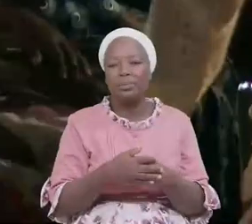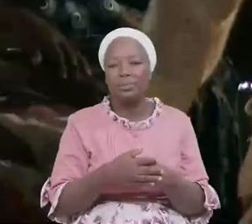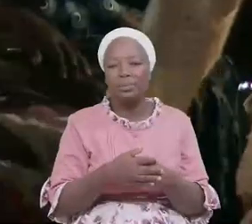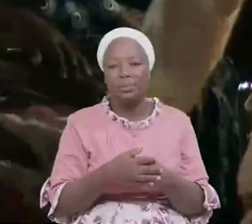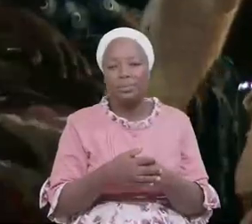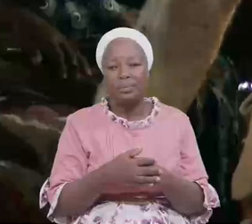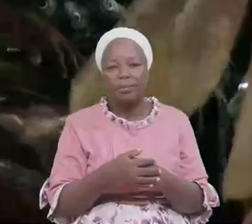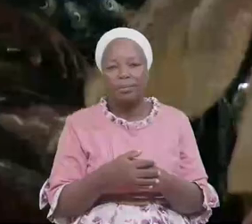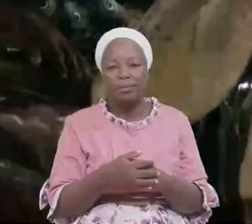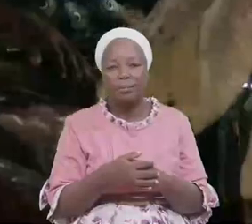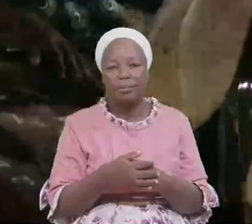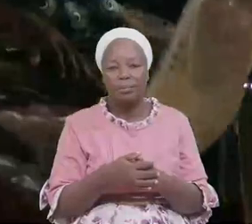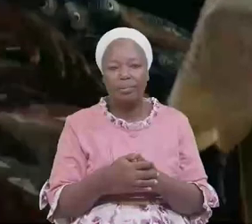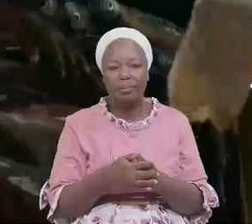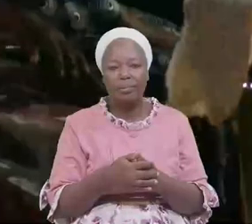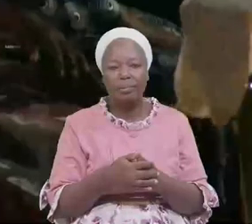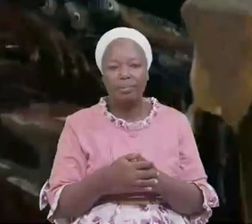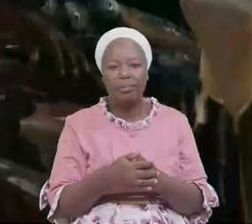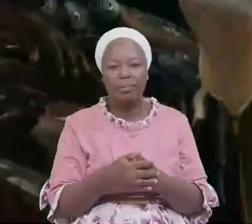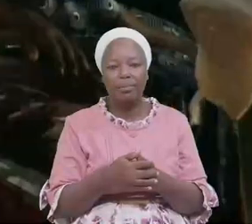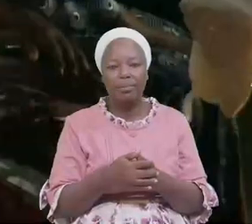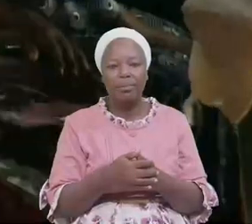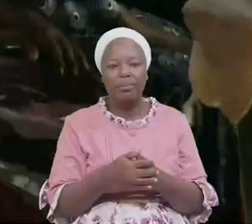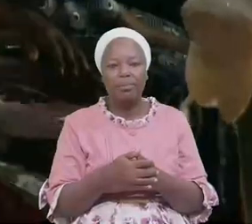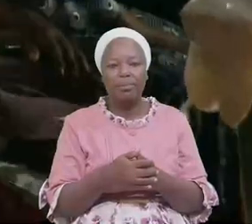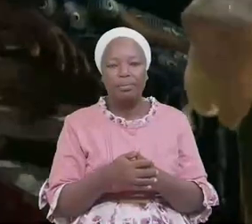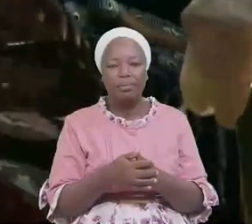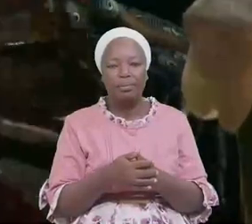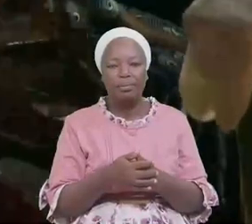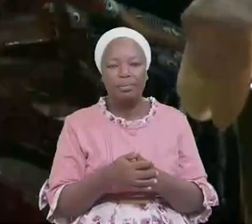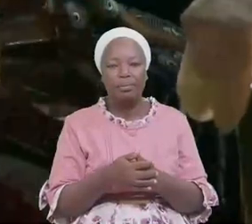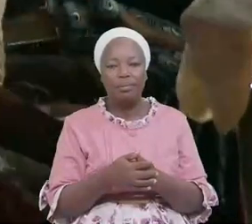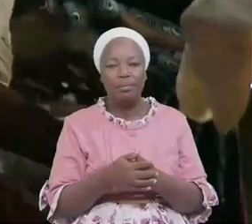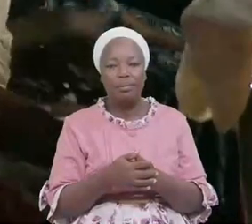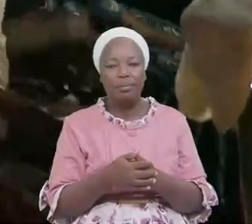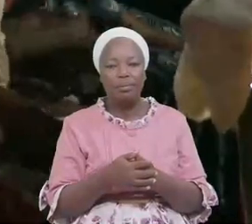rendre. Si j'ai fait tort de quelque chose à quelqu'un, je lui rends le quadruple.